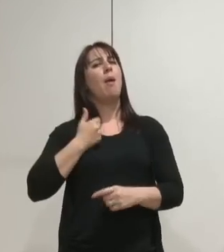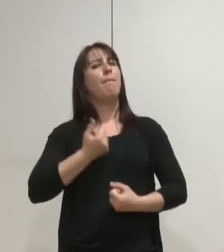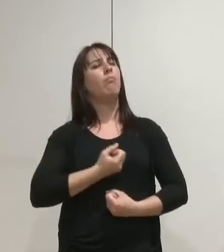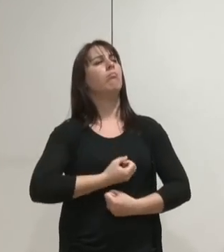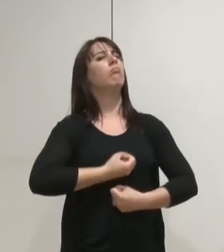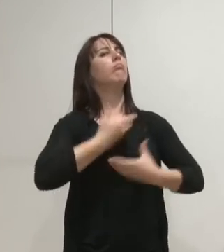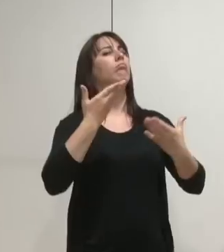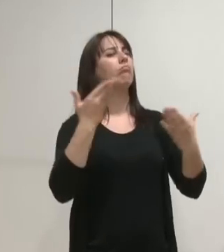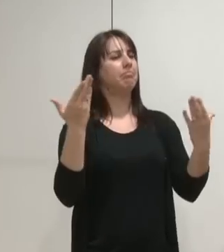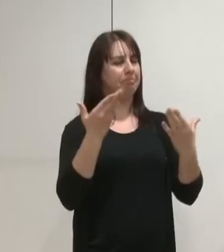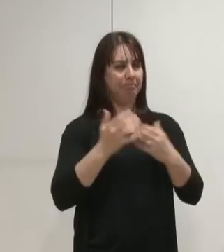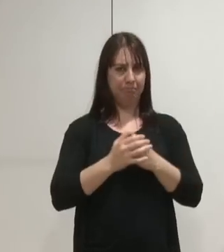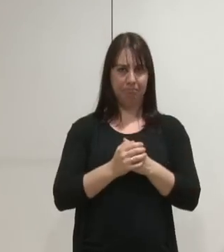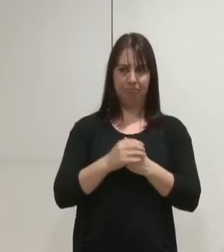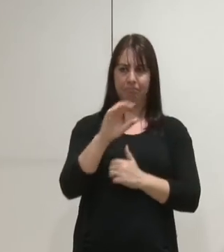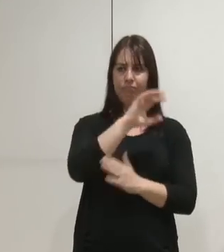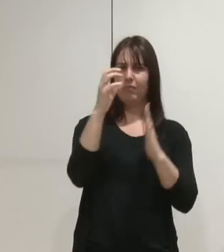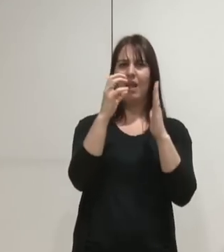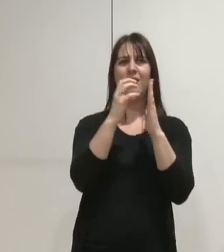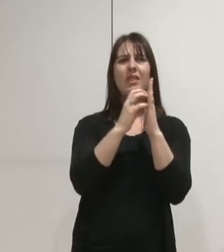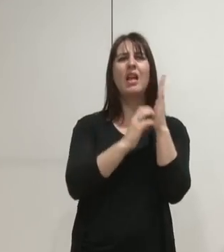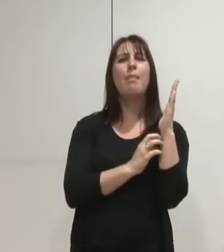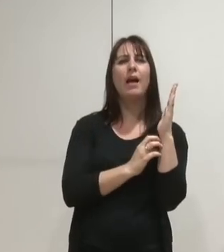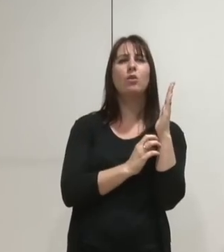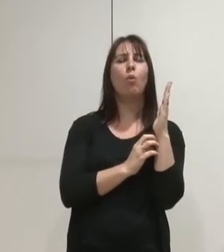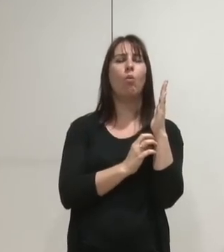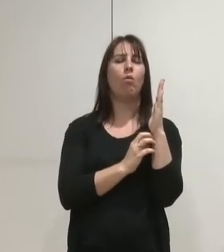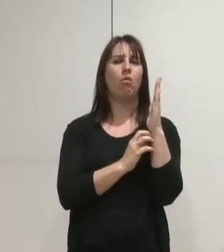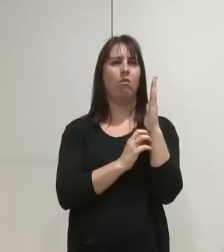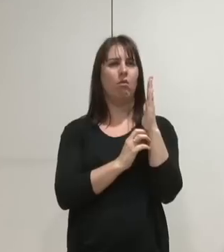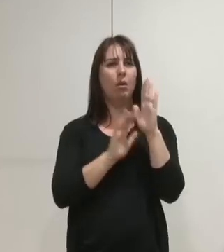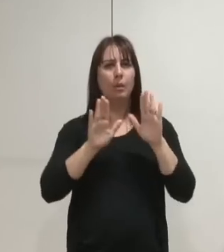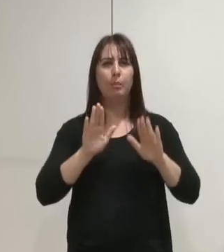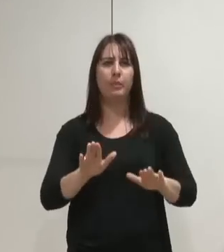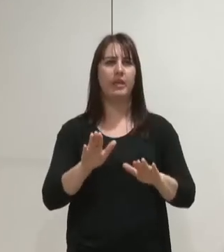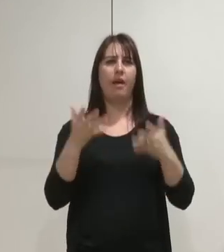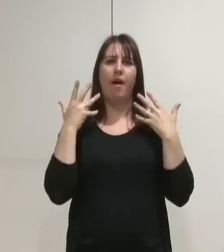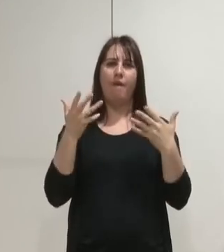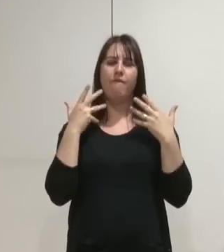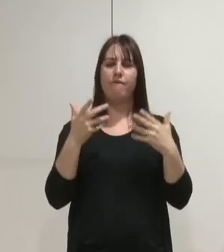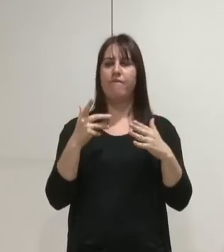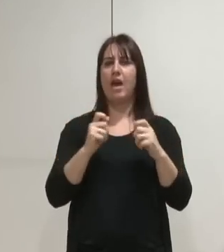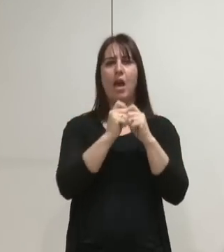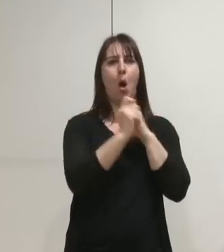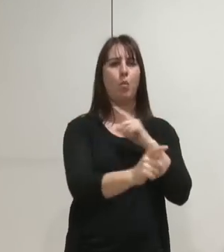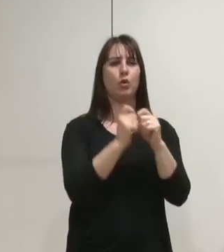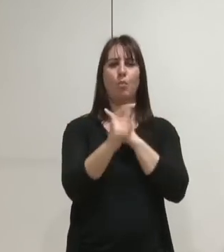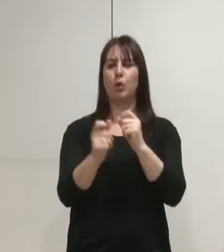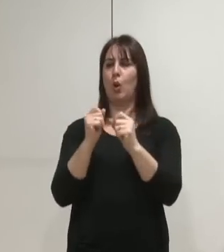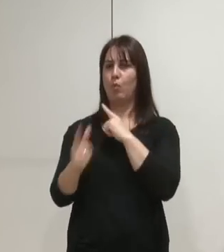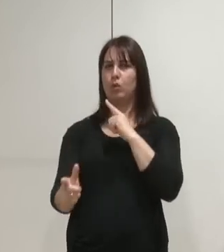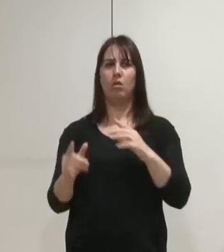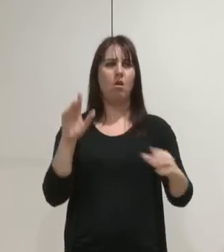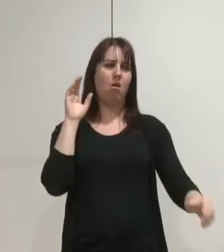que ces délibérations qui permettent le remboursement de frais pose problème